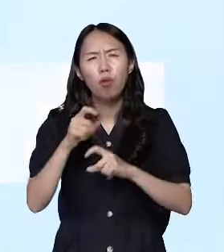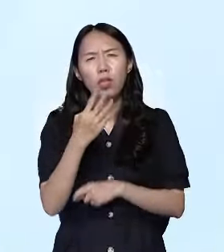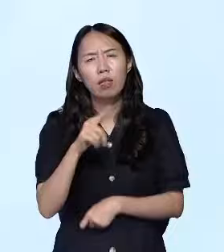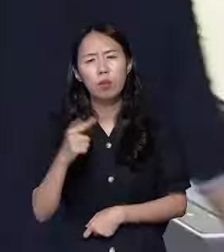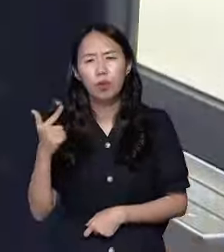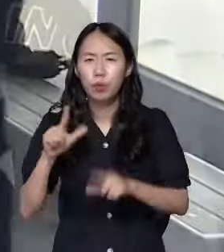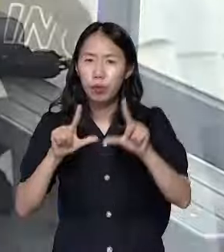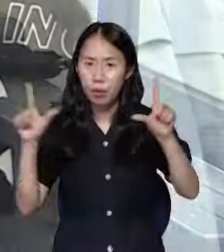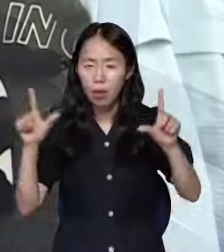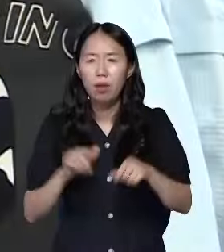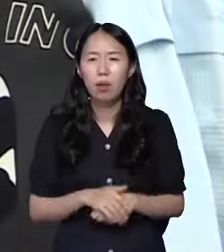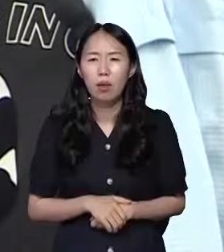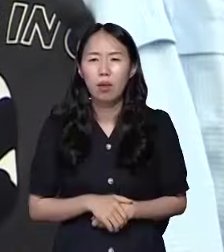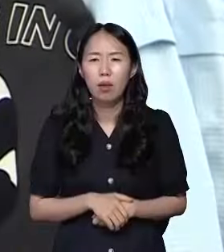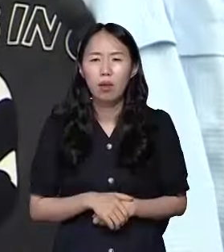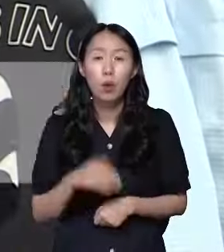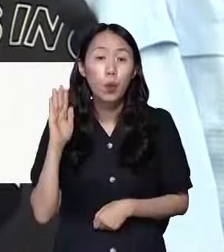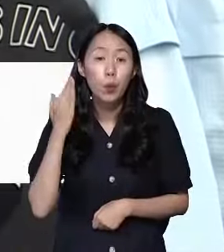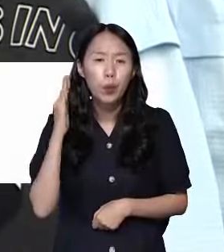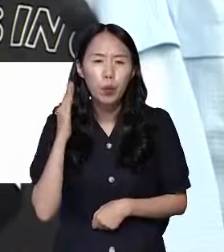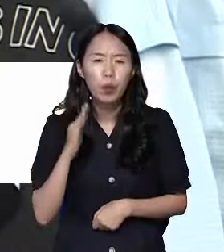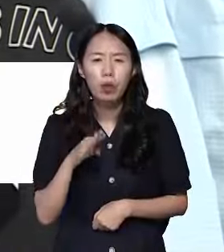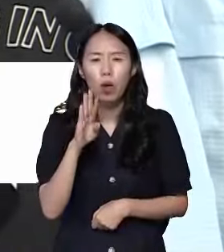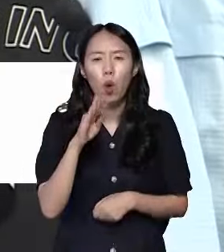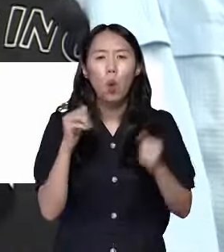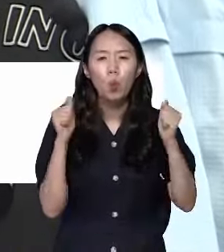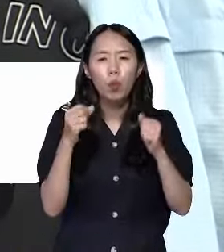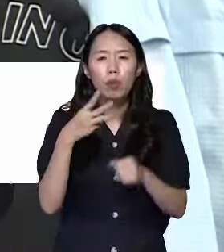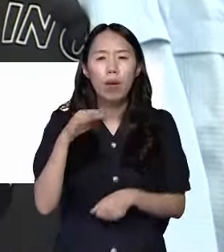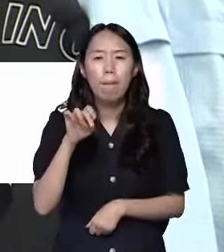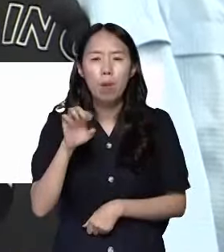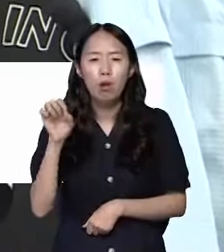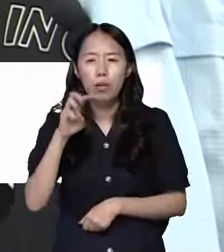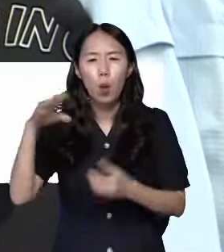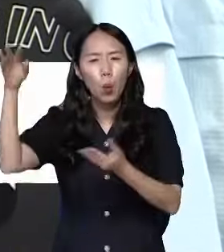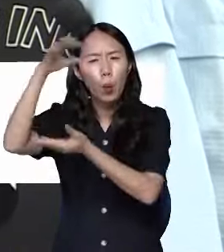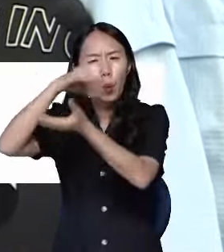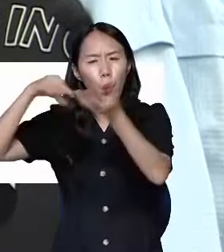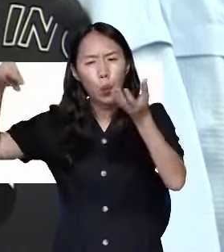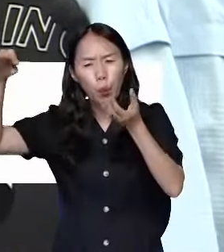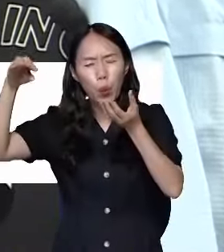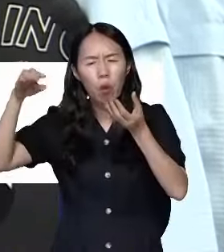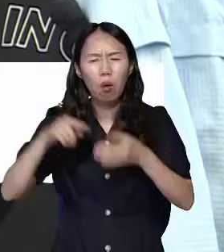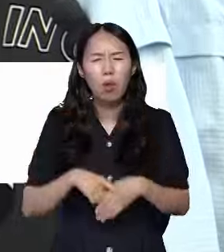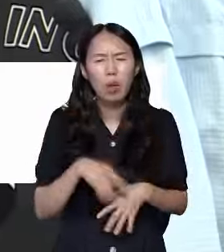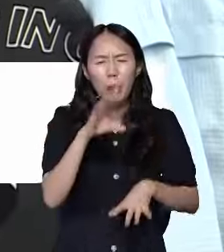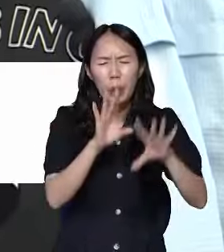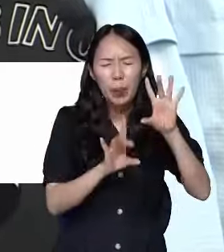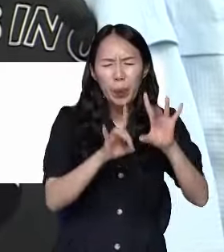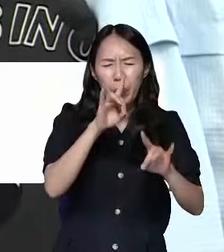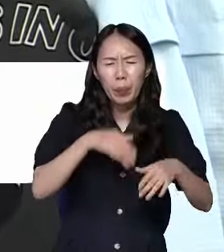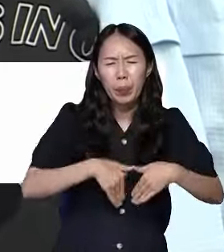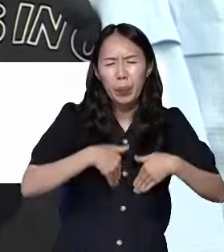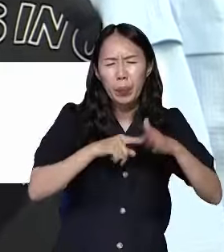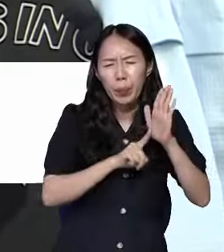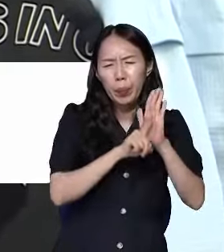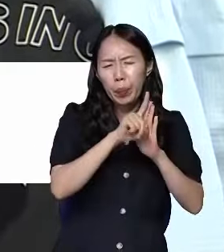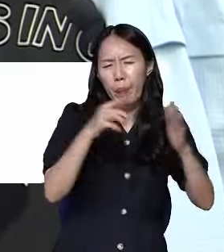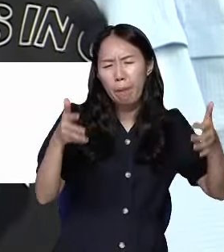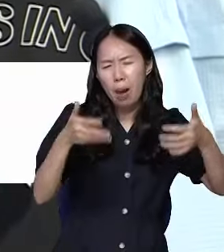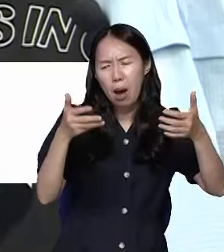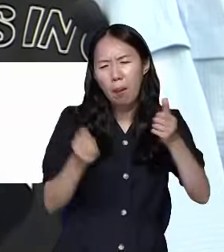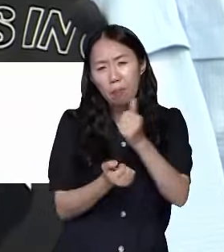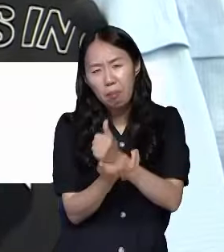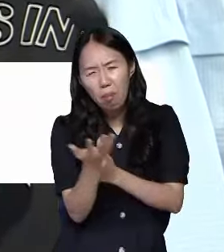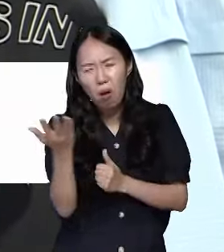집계됐습니다. 최근 북태평양 고기압 가장자리에서 고온 다습한 남서풍이 유입이 이어지면서 자주 발생했던